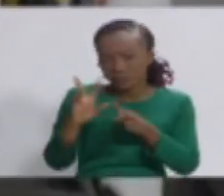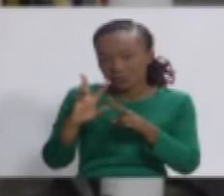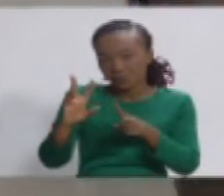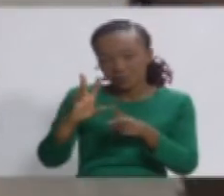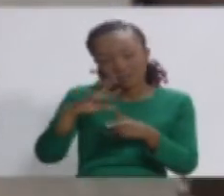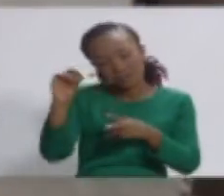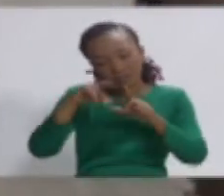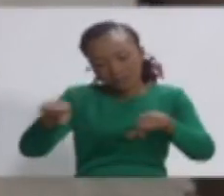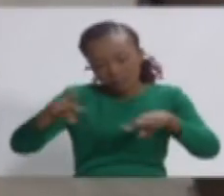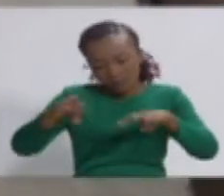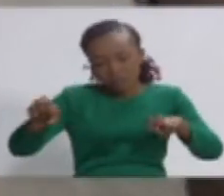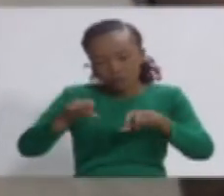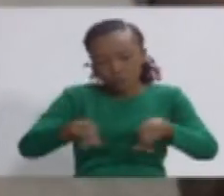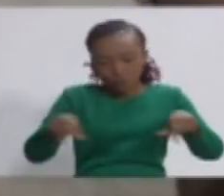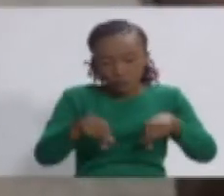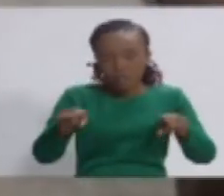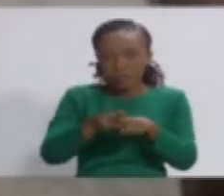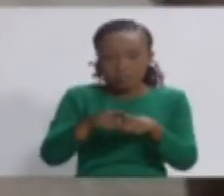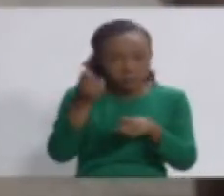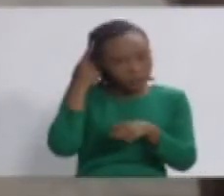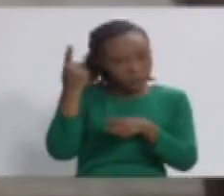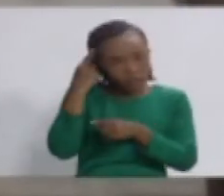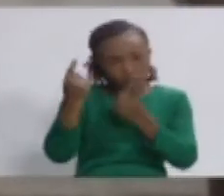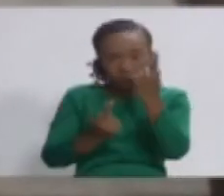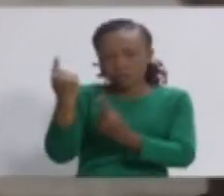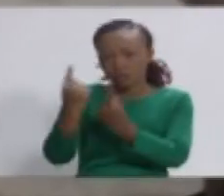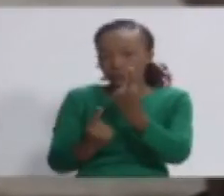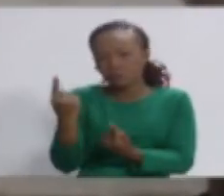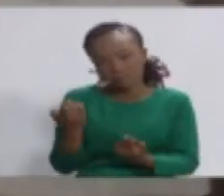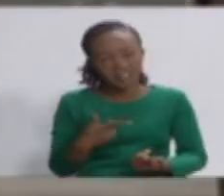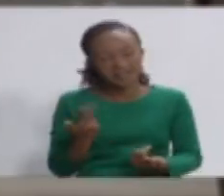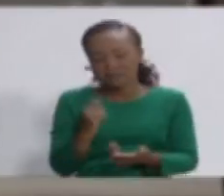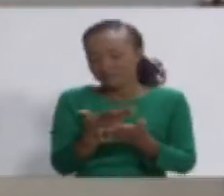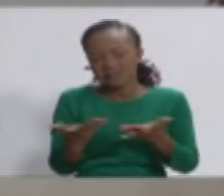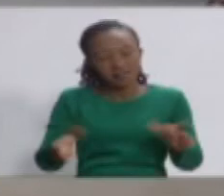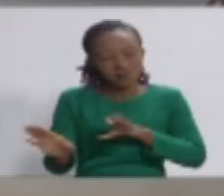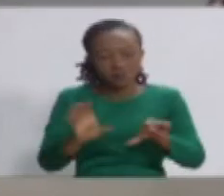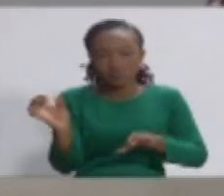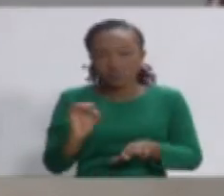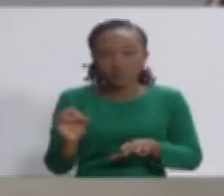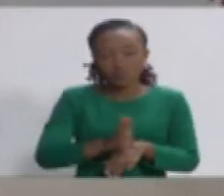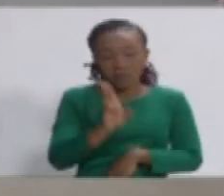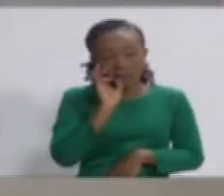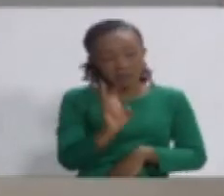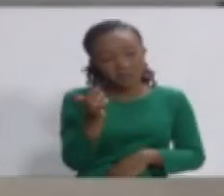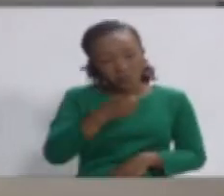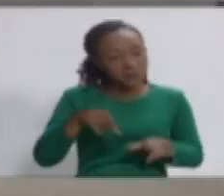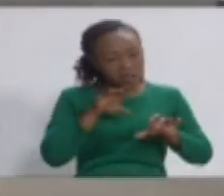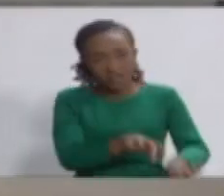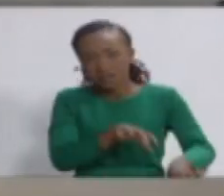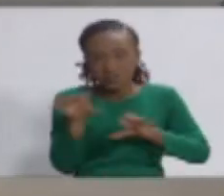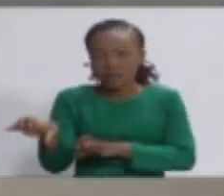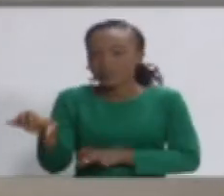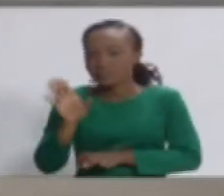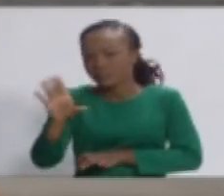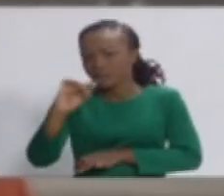makaa, makuni, tukapikie. Manake hatuna la kufanya sasa hivi. Uhuru aone penye tuko, twateseka sisi wa